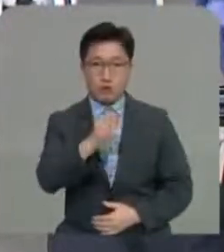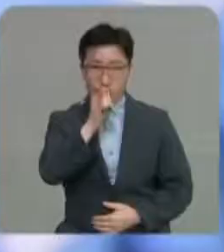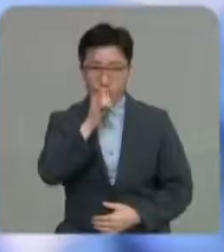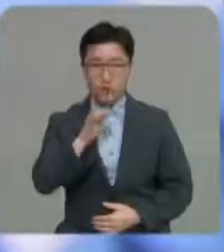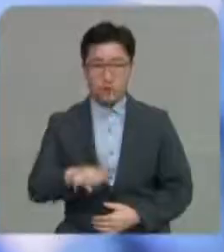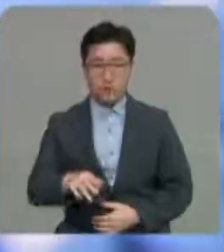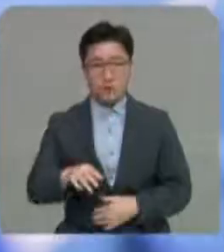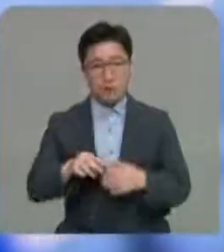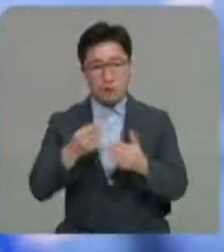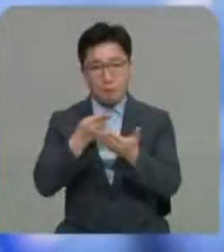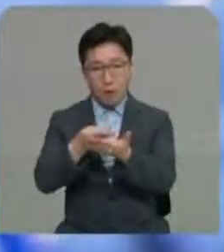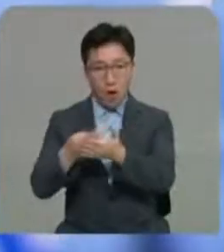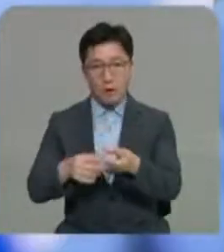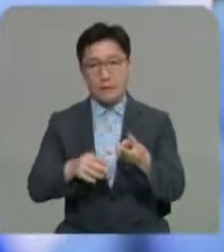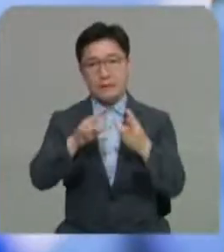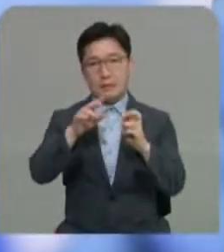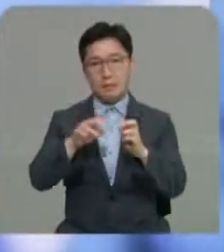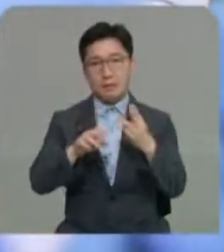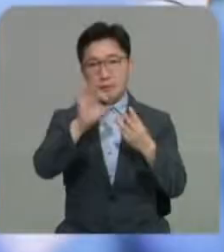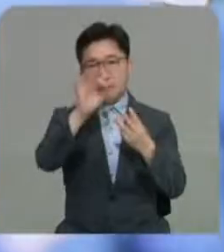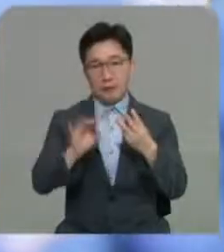32% 입니다